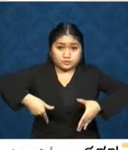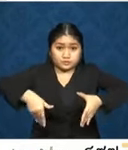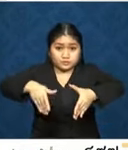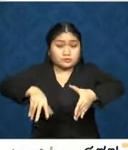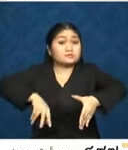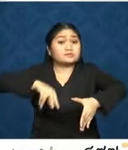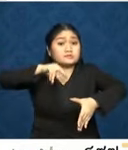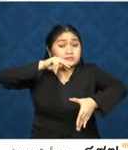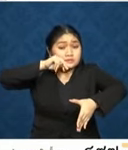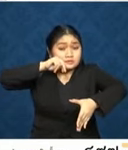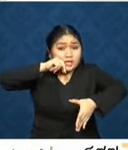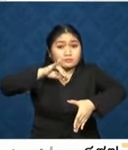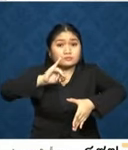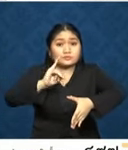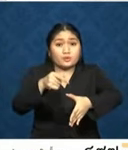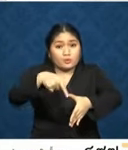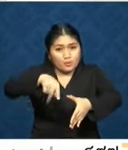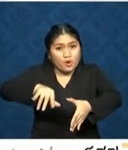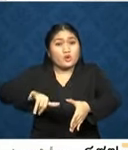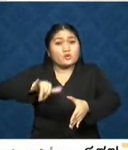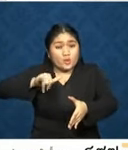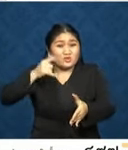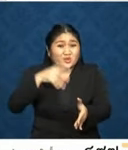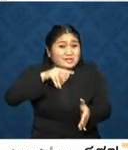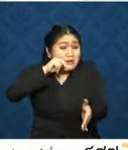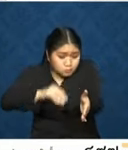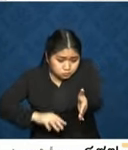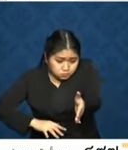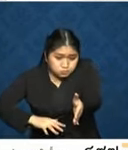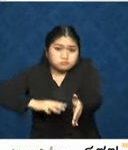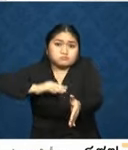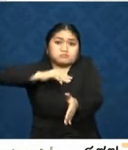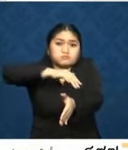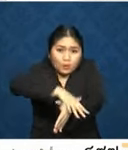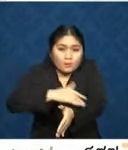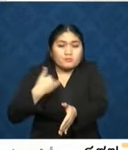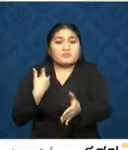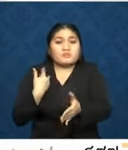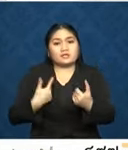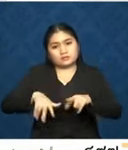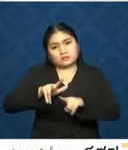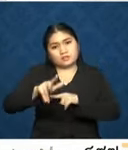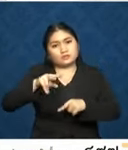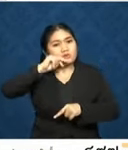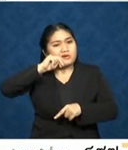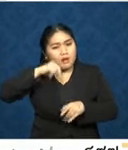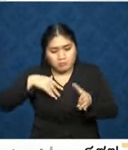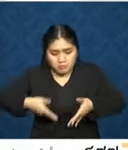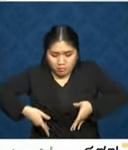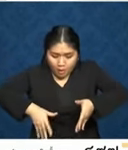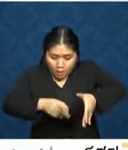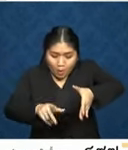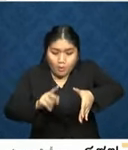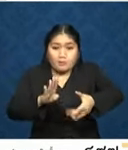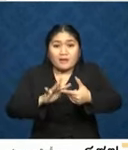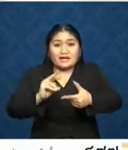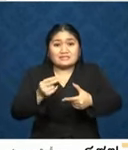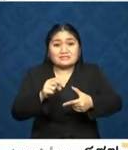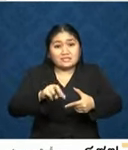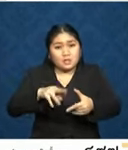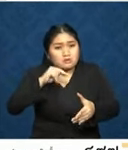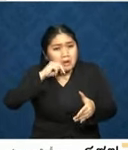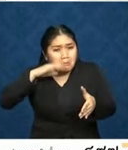น้ำท่วมทุกปีทั้งๆที่น้ำไม่เคยล้นเขื่อนเพราะเขื่อนมันรั่วนะครับเรื่องที่ 3เป็นเรื่องของของน้ำเน่าเสียบริเวณคลองบางสีทองเรื่องที่